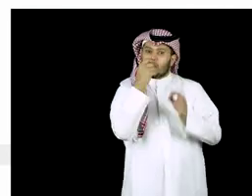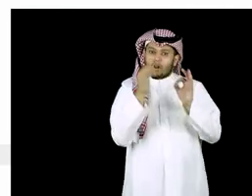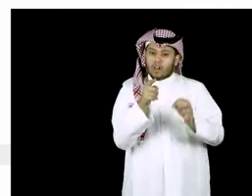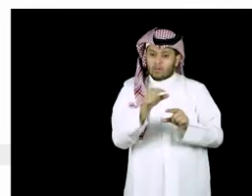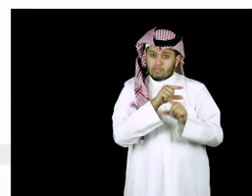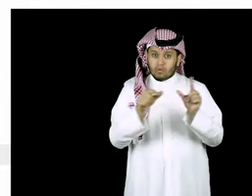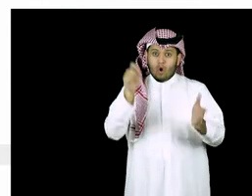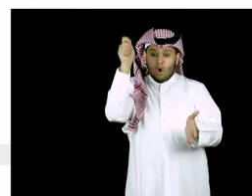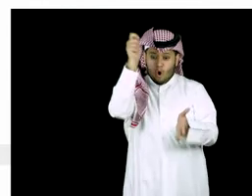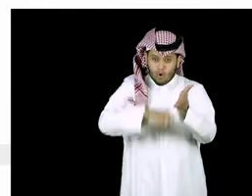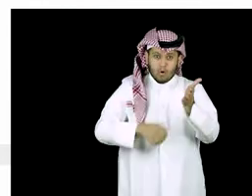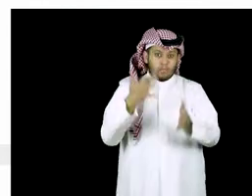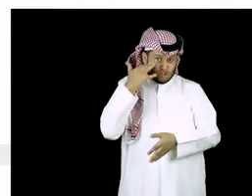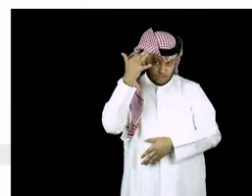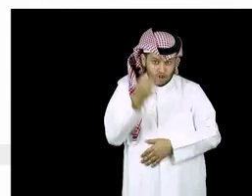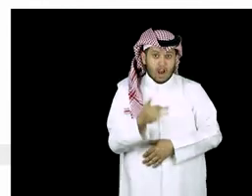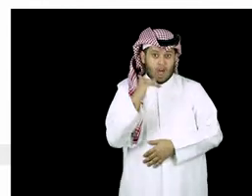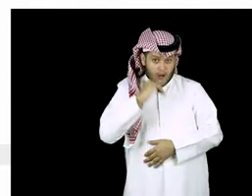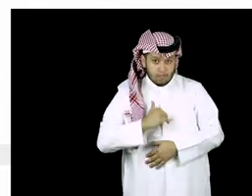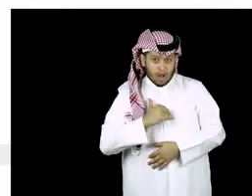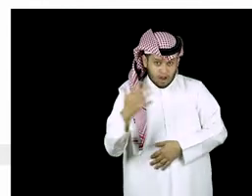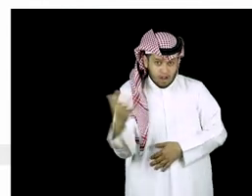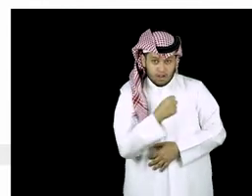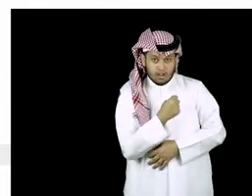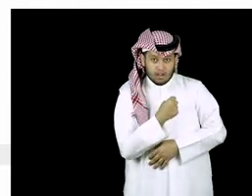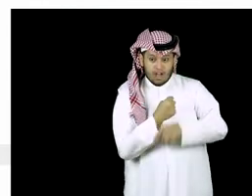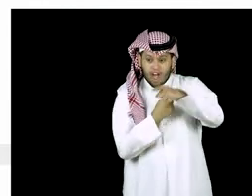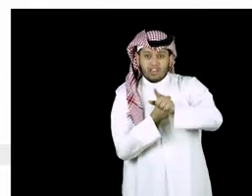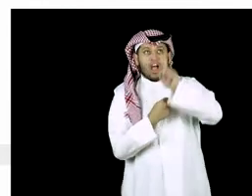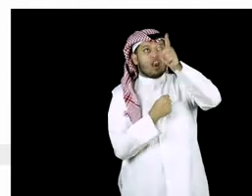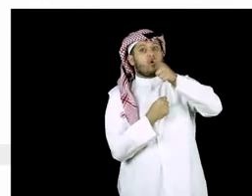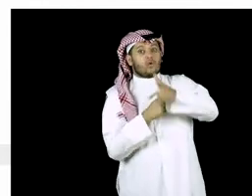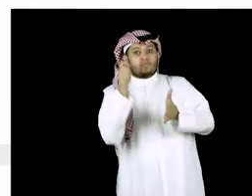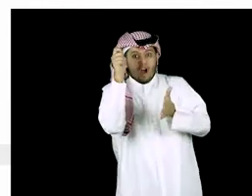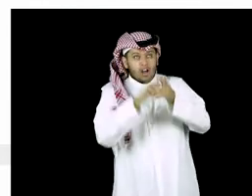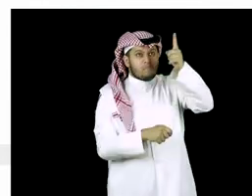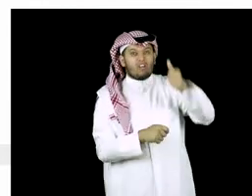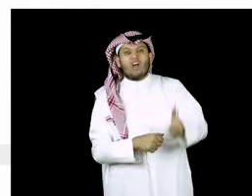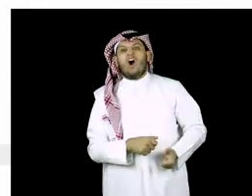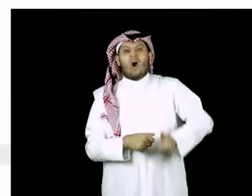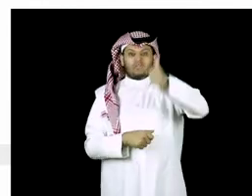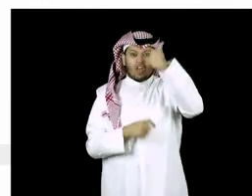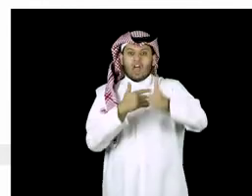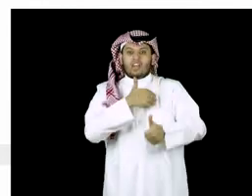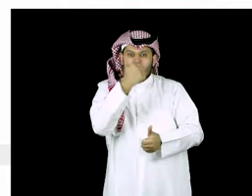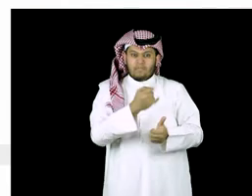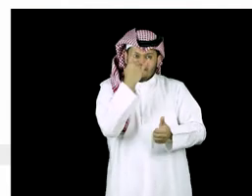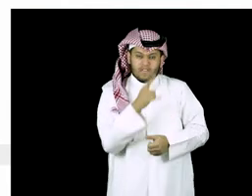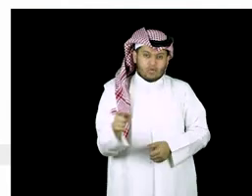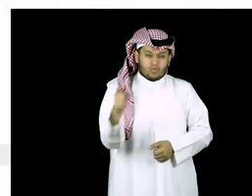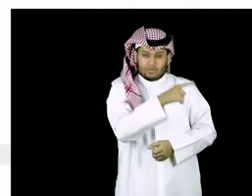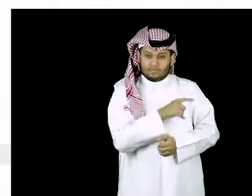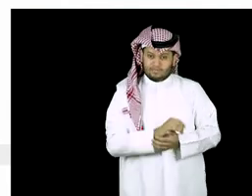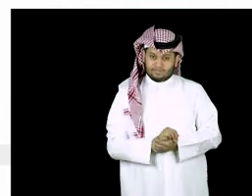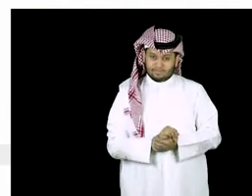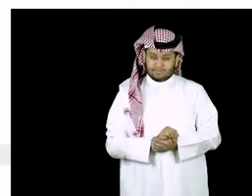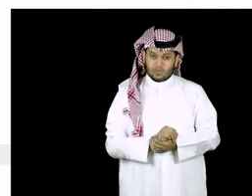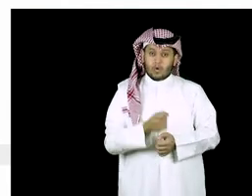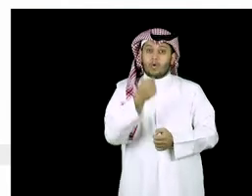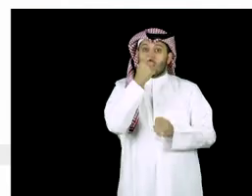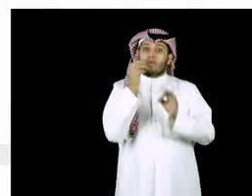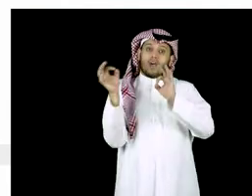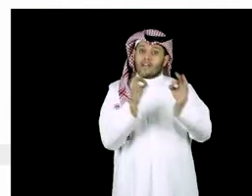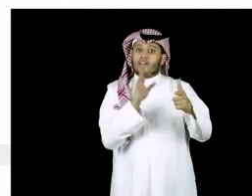أفحكم الجاهلية يبغون ومن أحسن من الله حكما لقوم يوقنون. وقال